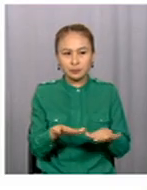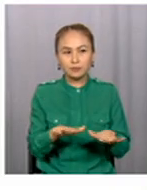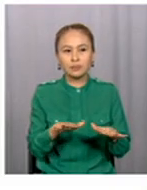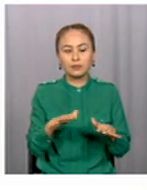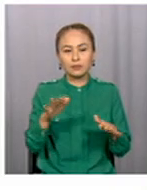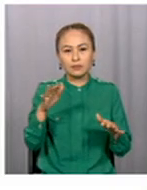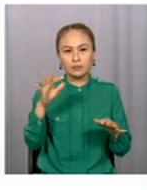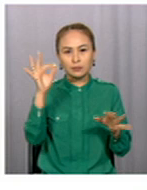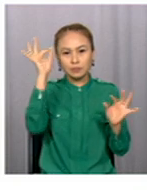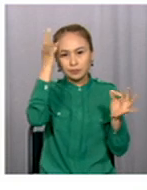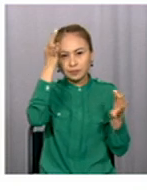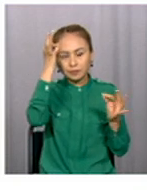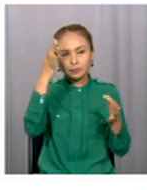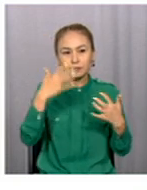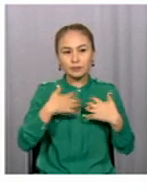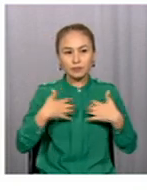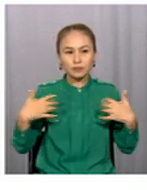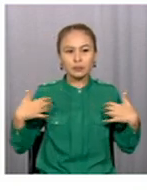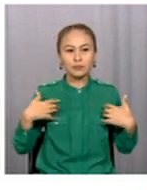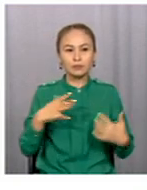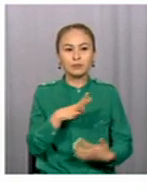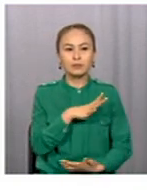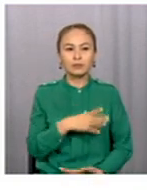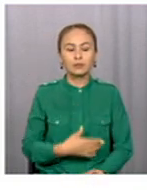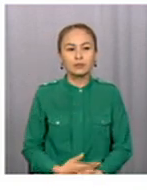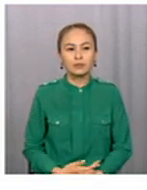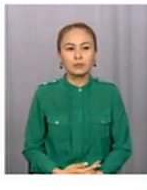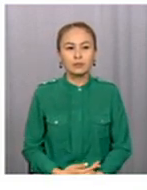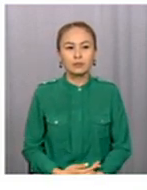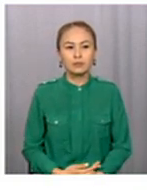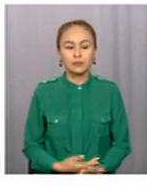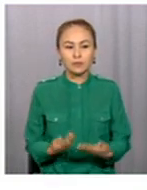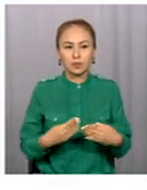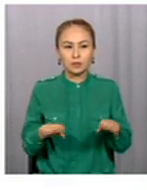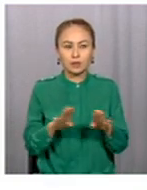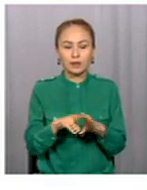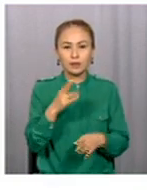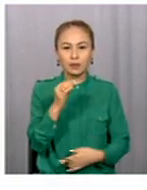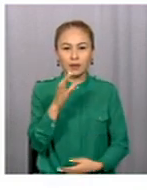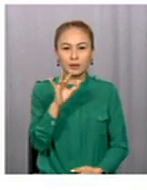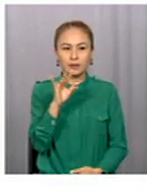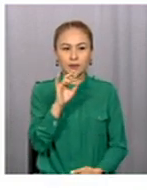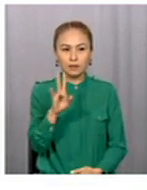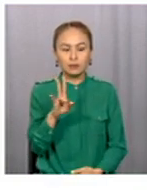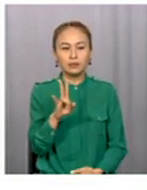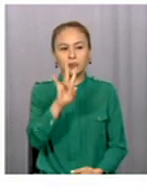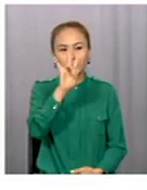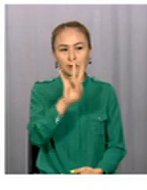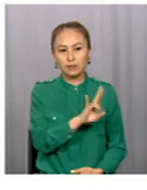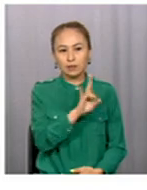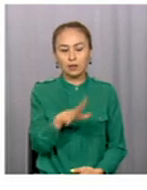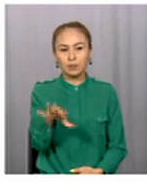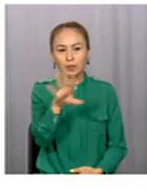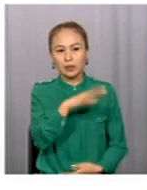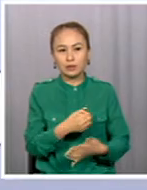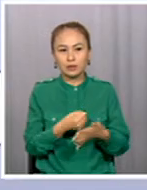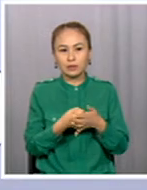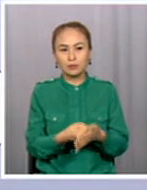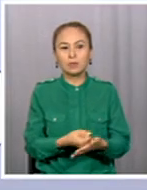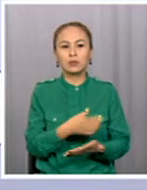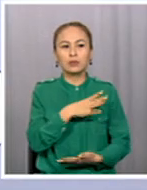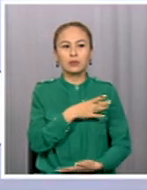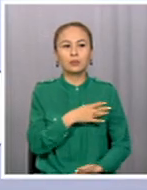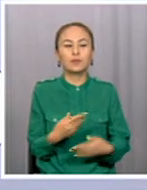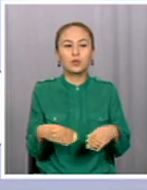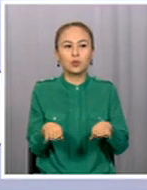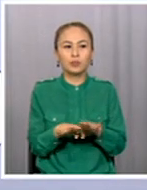жабайы аңдарға талатқан болған. Мінекей осылайша Диоклетиан христиан дінін барынша қысып тастады.